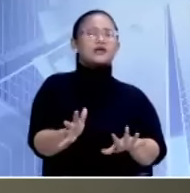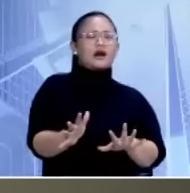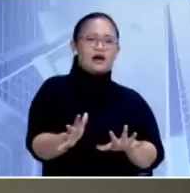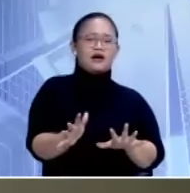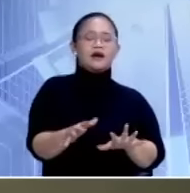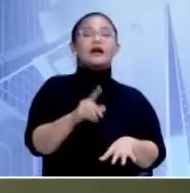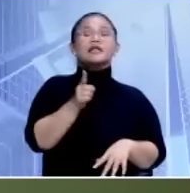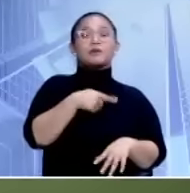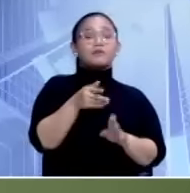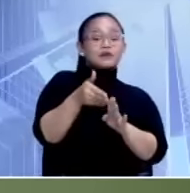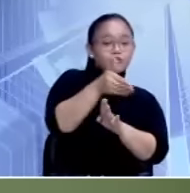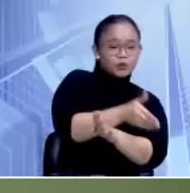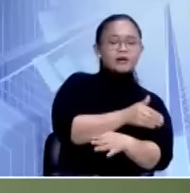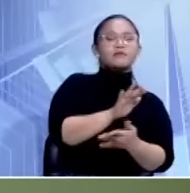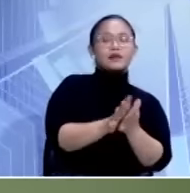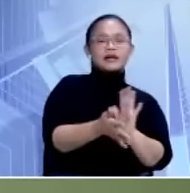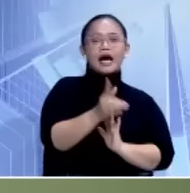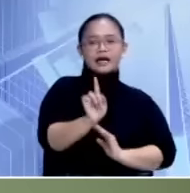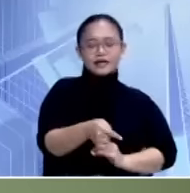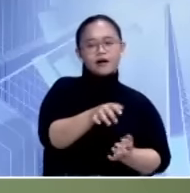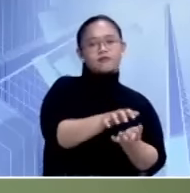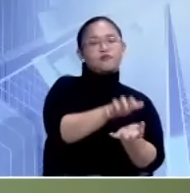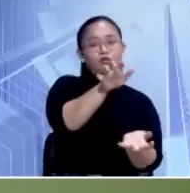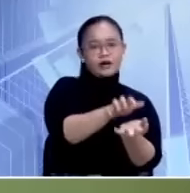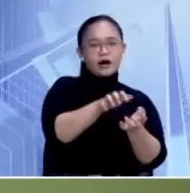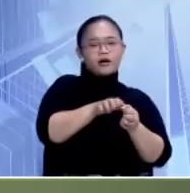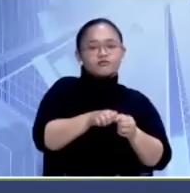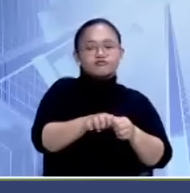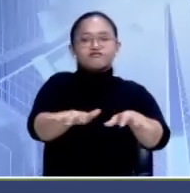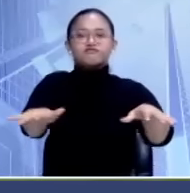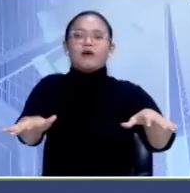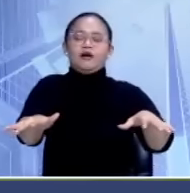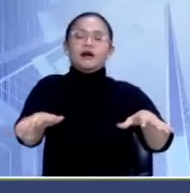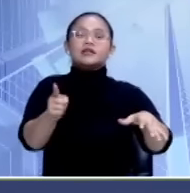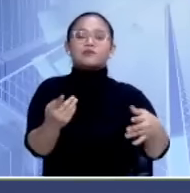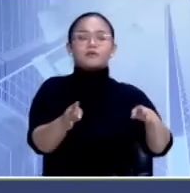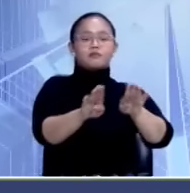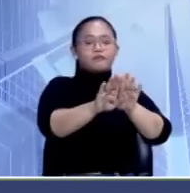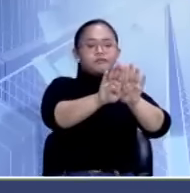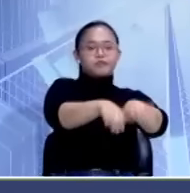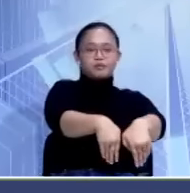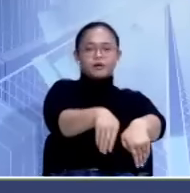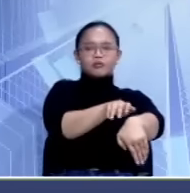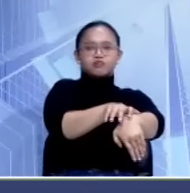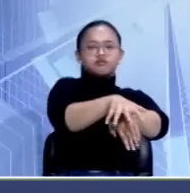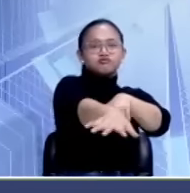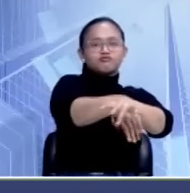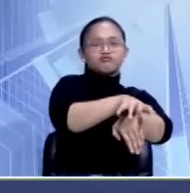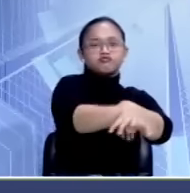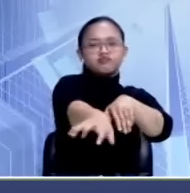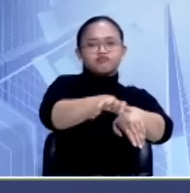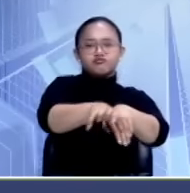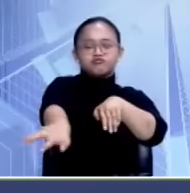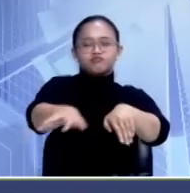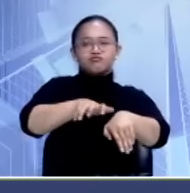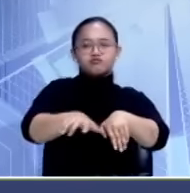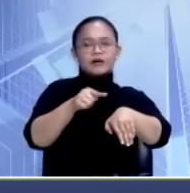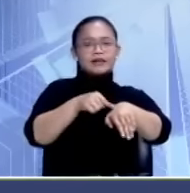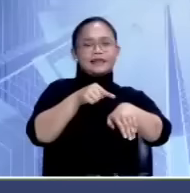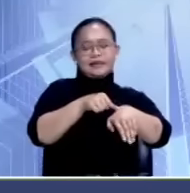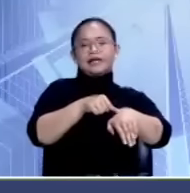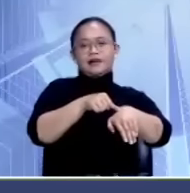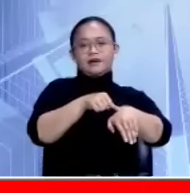Sebelumnya warga digegerkan dengan penemuan dua ekor buaya berukuran 3 meter yang terlepas dari penangkaran. Buaya-buaya ini terlepas karena